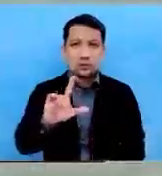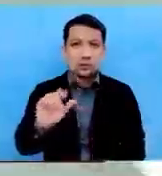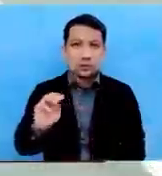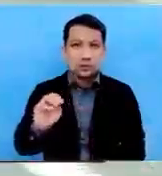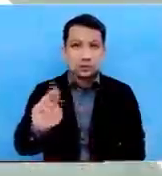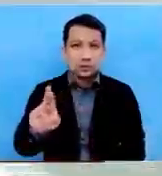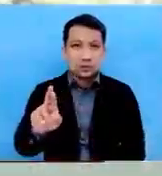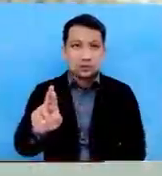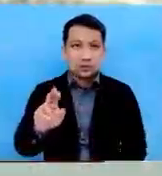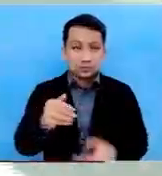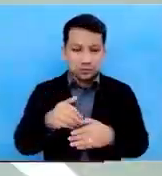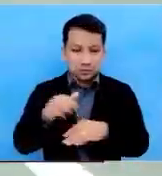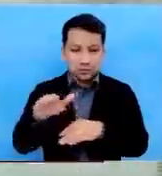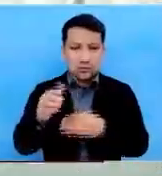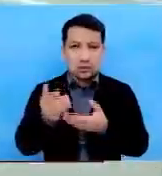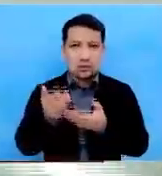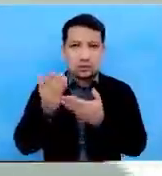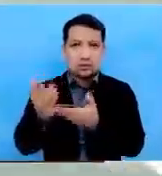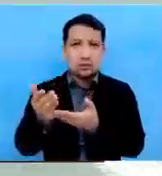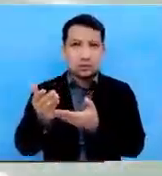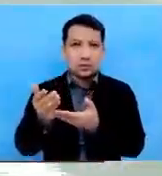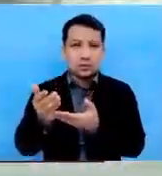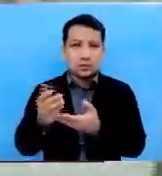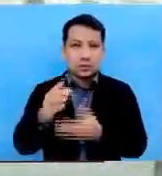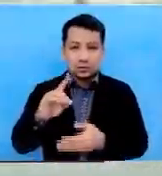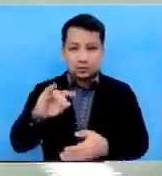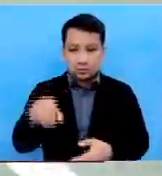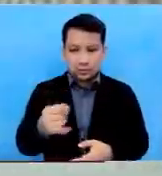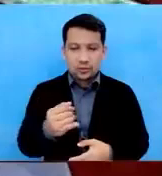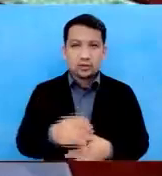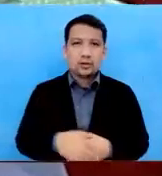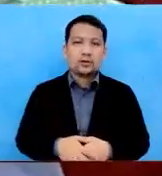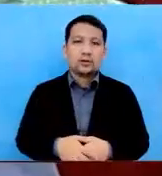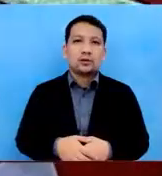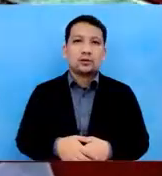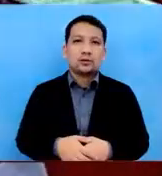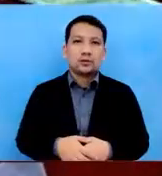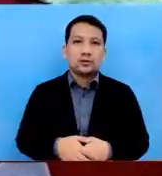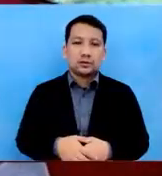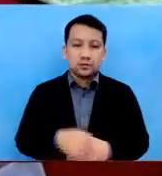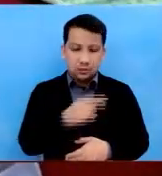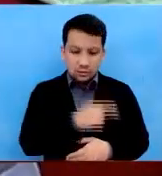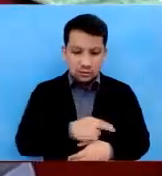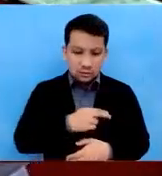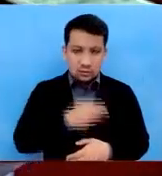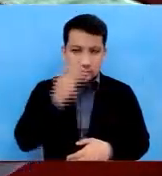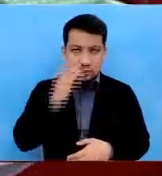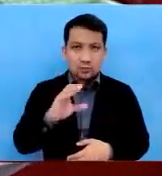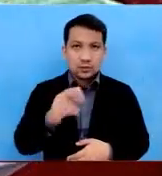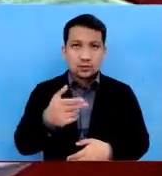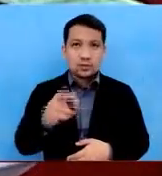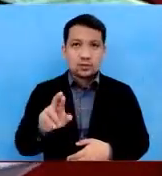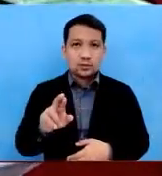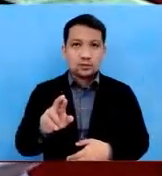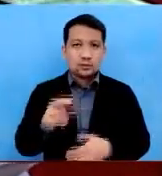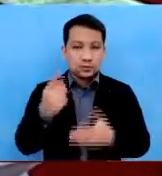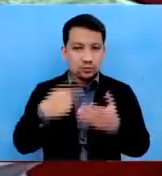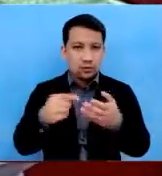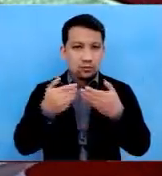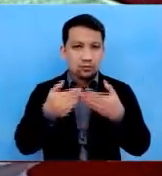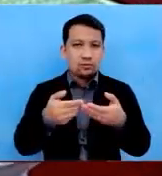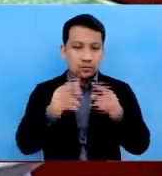of Justice bilang kanilang rekomendasyon. The nature of the investigation being conducted by the CHR is a fact-finding investigation.